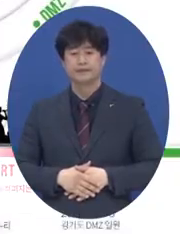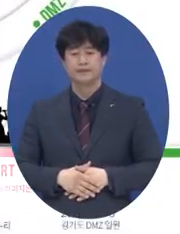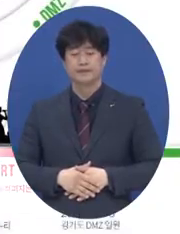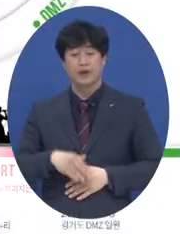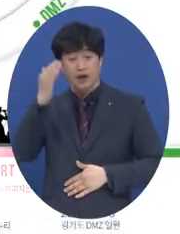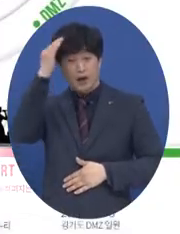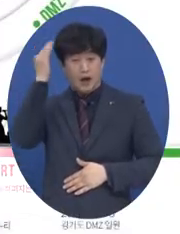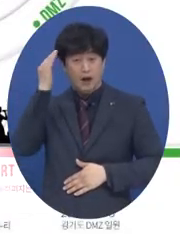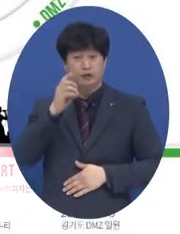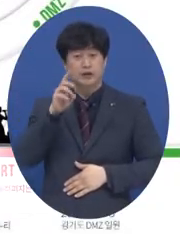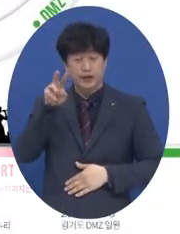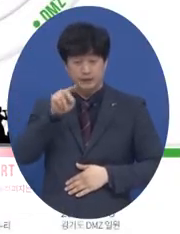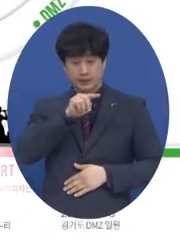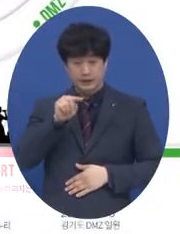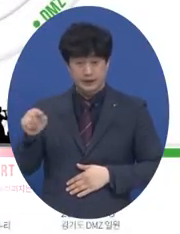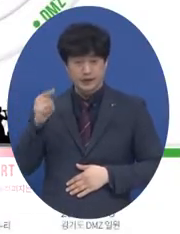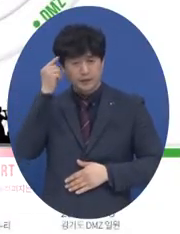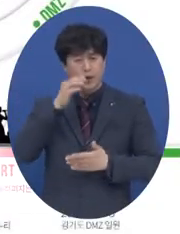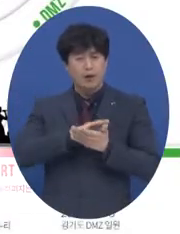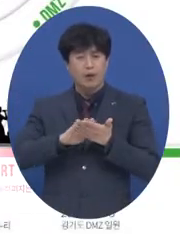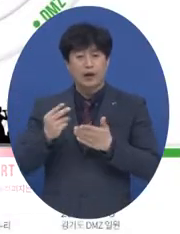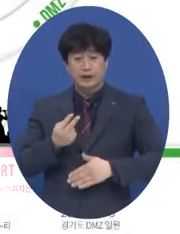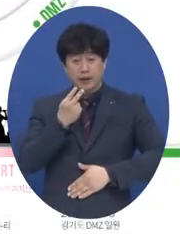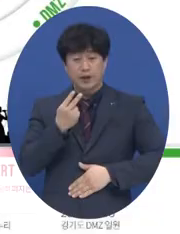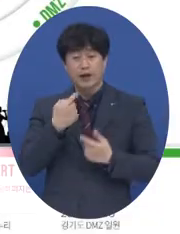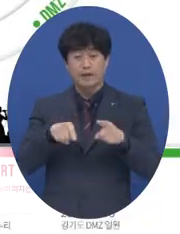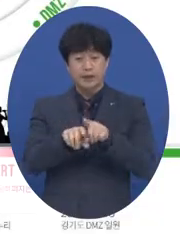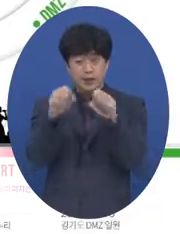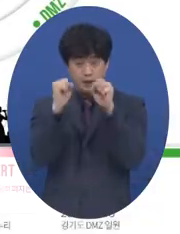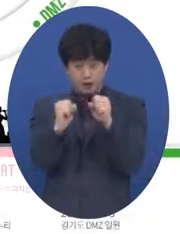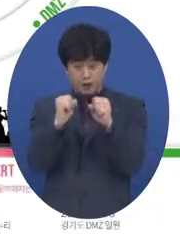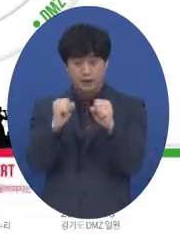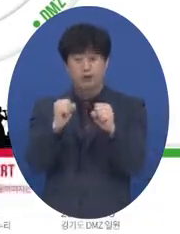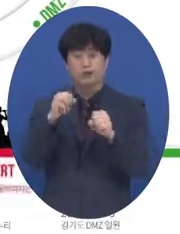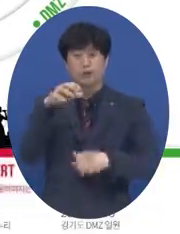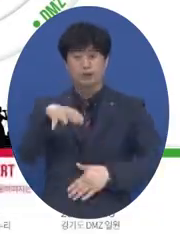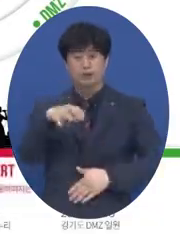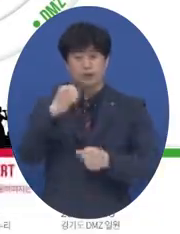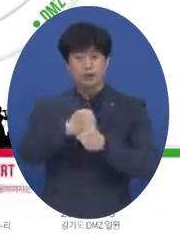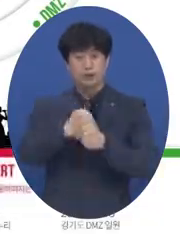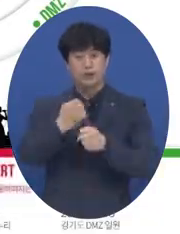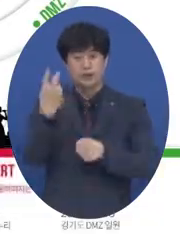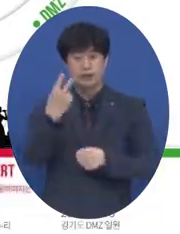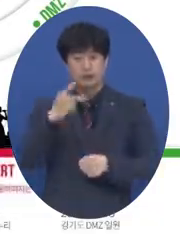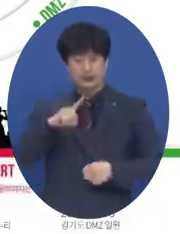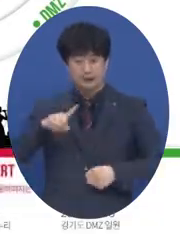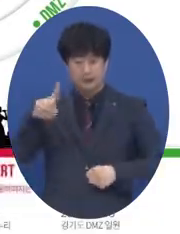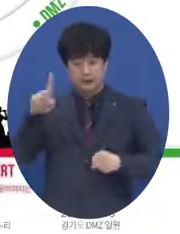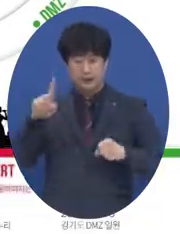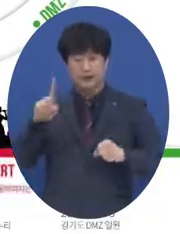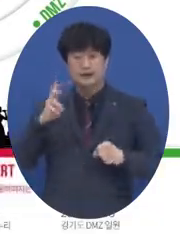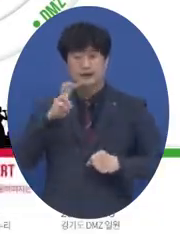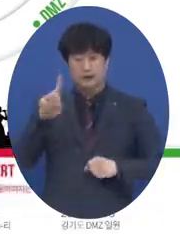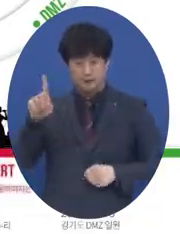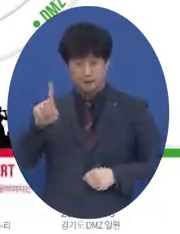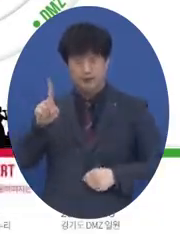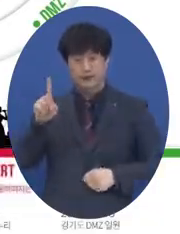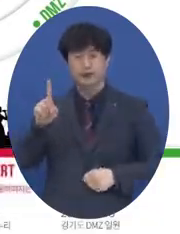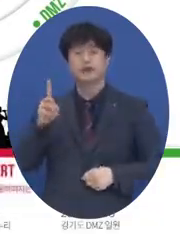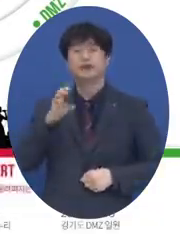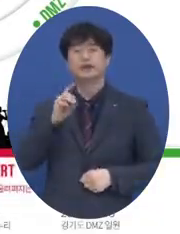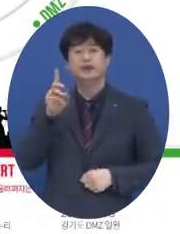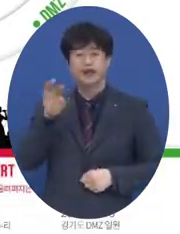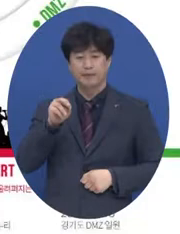한반도 기 무장 지다 를 평화와 생명 공존의 무대로 자 탄생시키는 2021 아치 dmg 평화 예술제